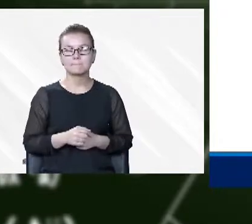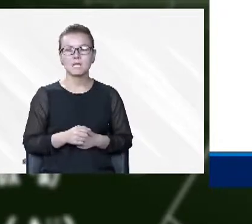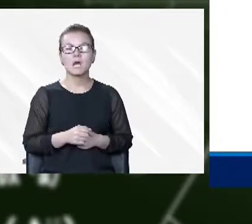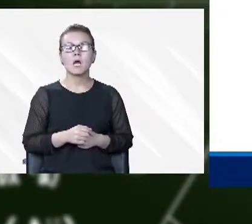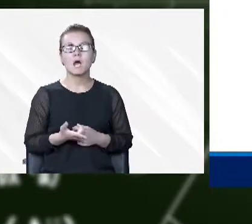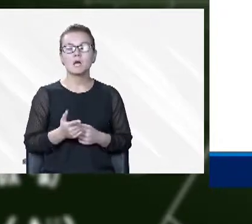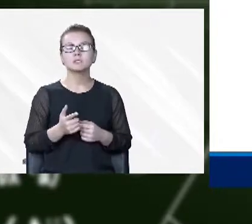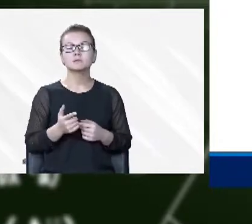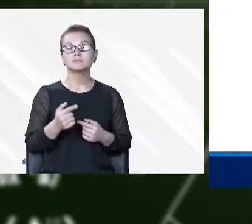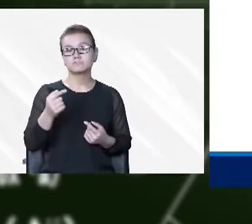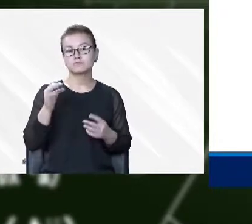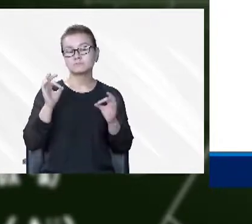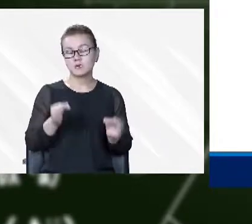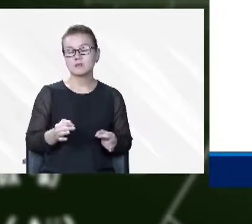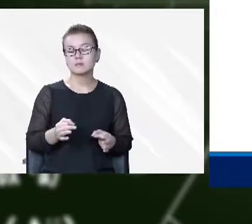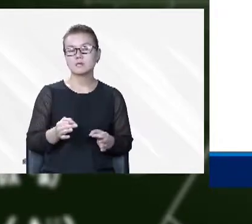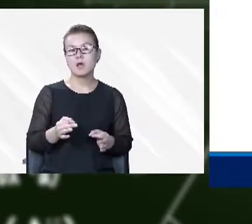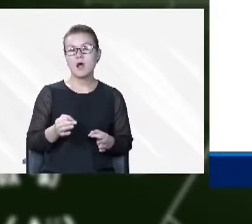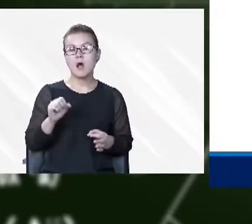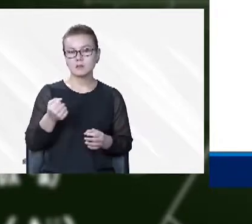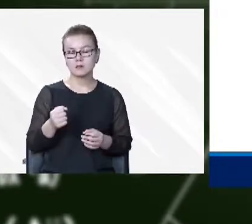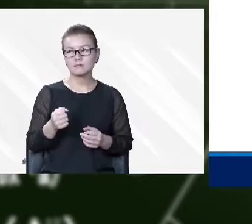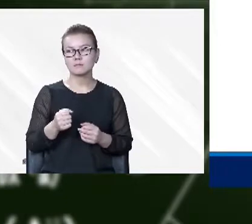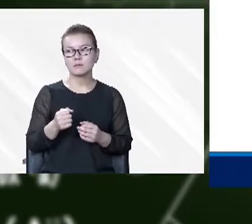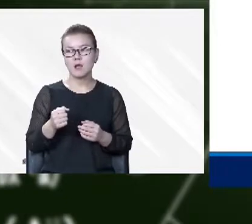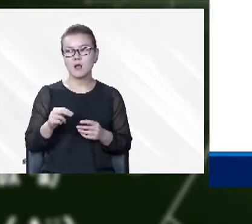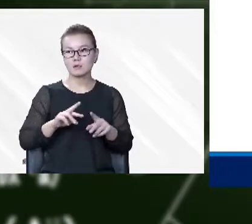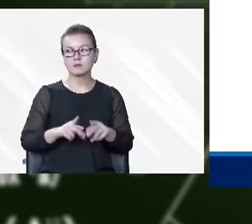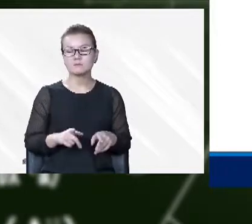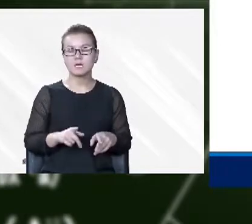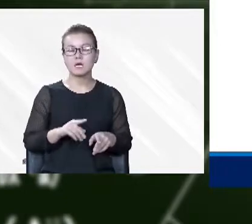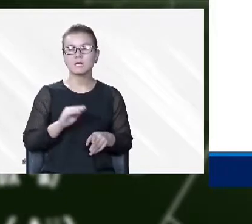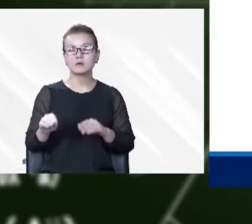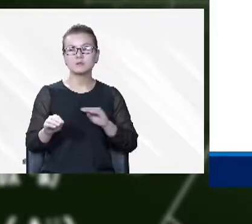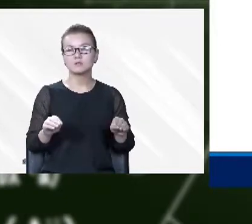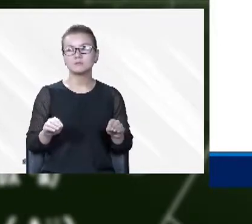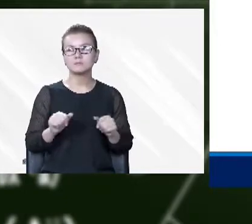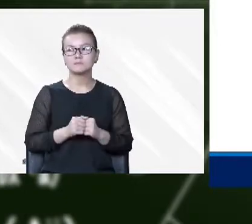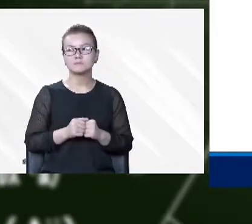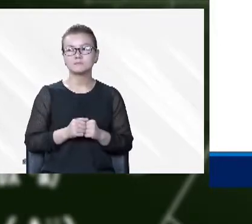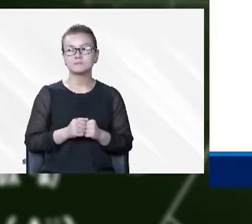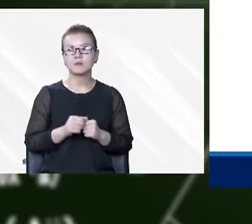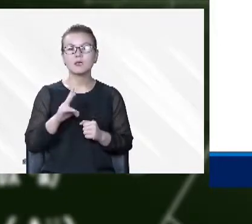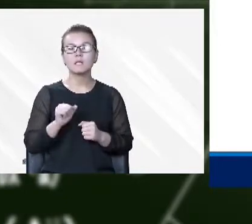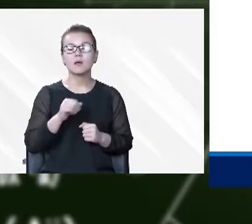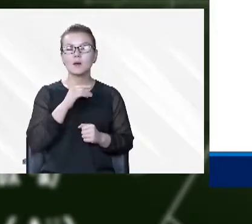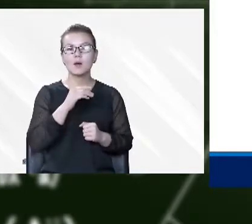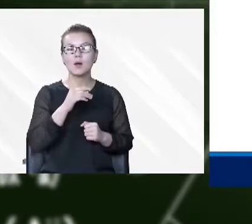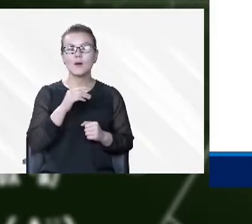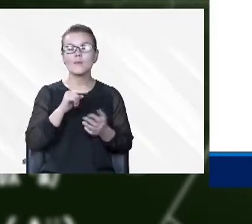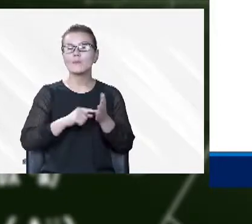Согласно алгоритму, разложим знаменатели на множители. Нам